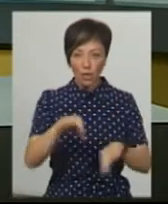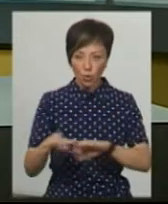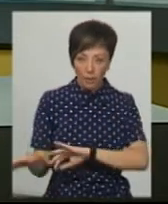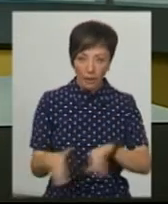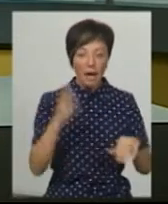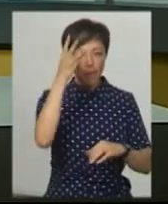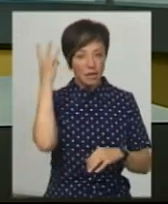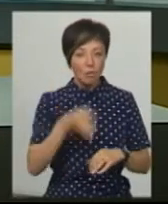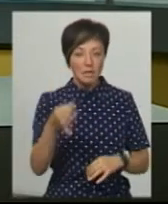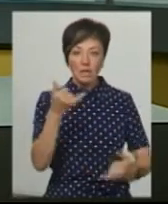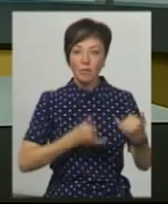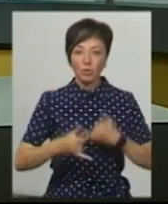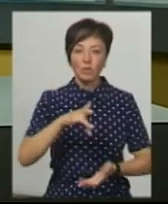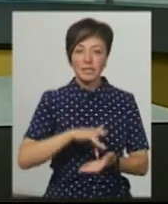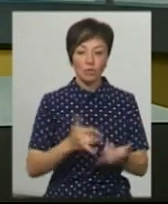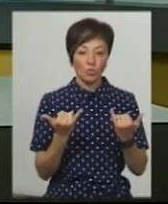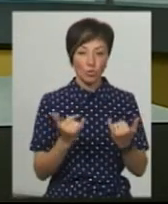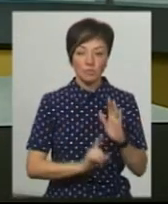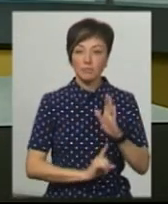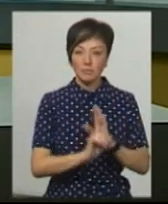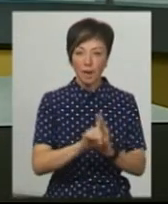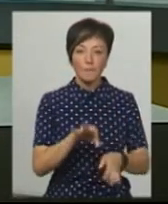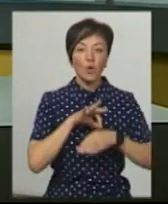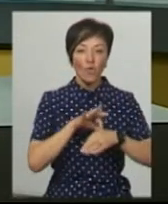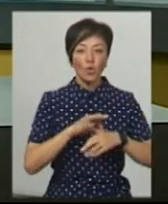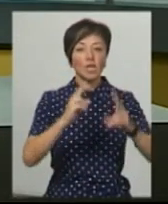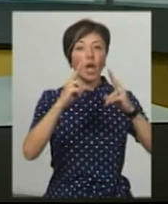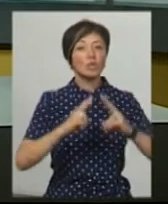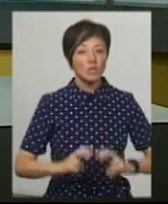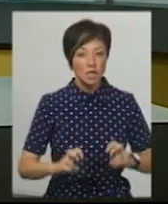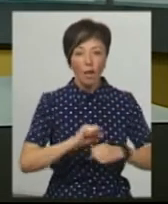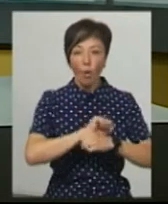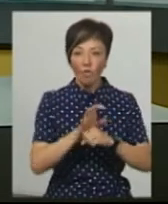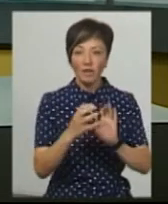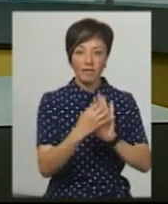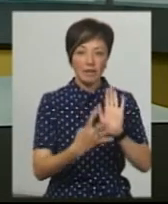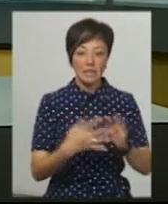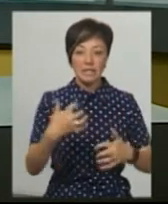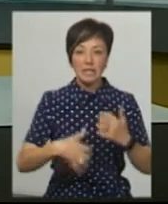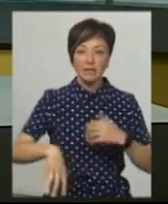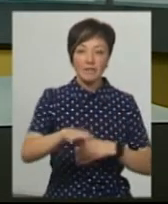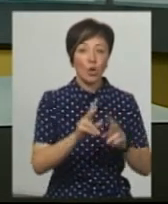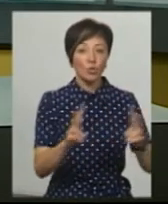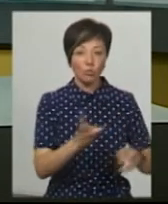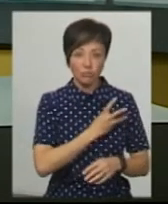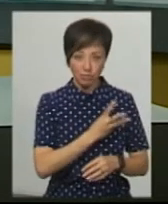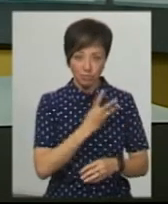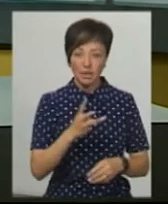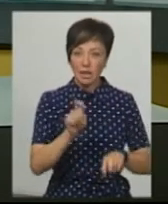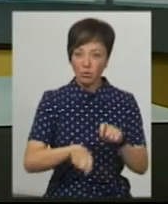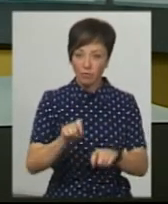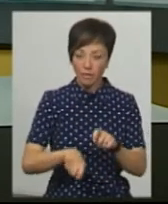Хмельницький обласний лабораторний центр від сьогодні розпочав проводити дослідження на COVID-19 серед усіх, хто хоче пройти